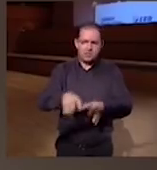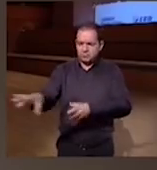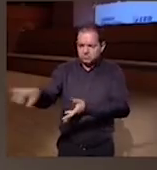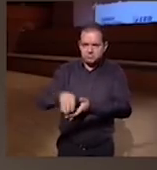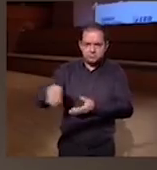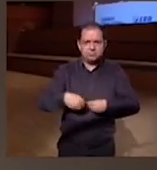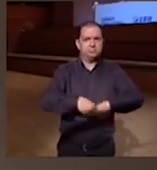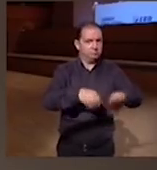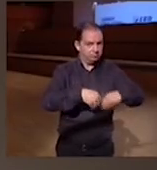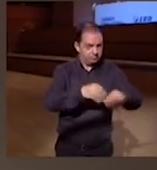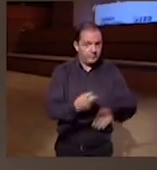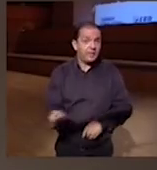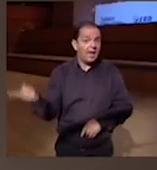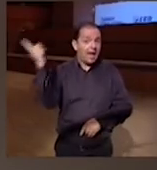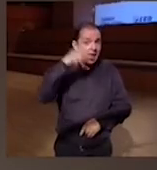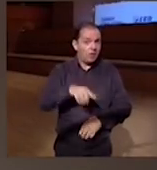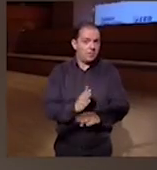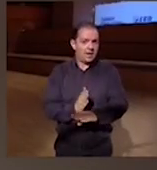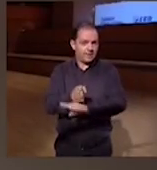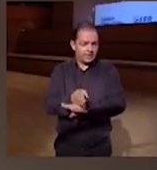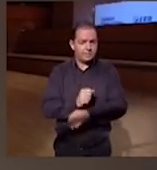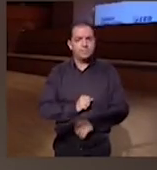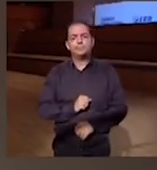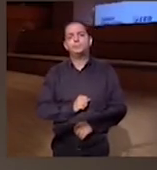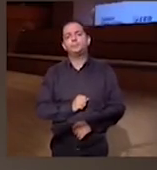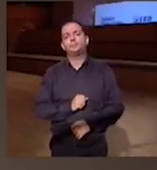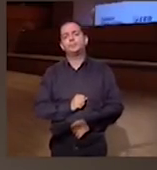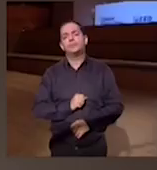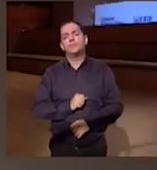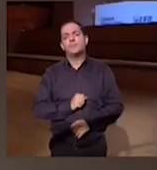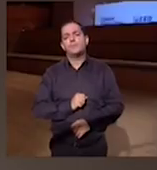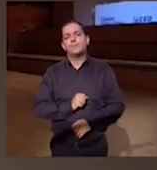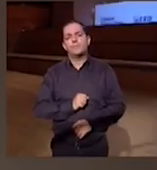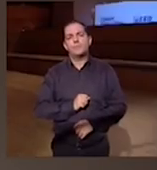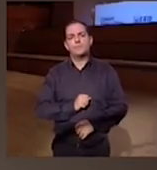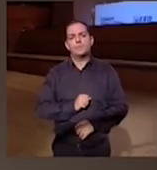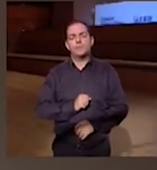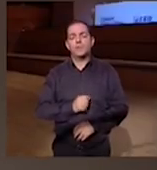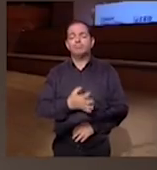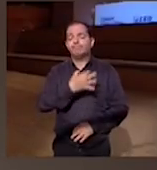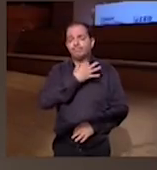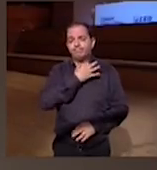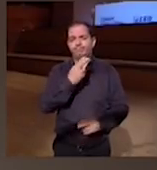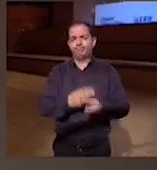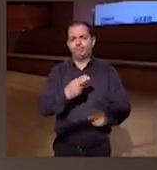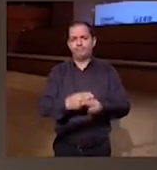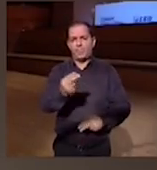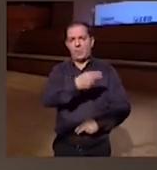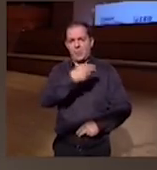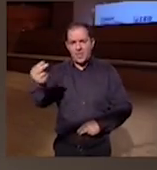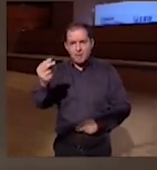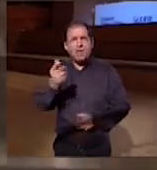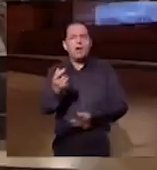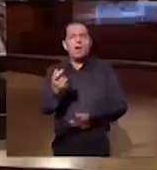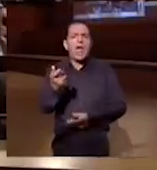Επόμενη κατηγορία παρεμβάσεων αποτελεί η επίλυση του κρίσιμου ζητήματος της